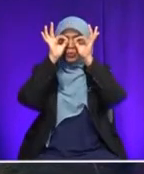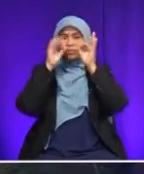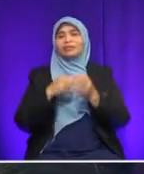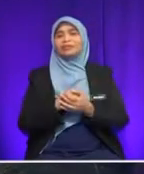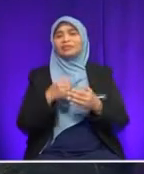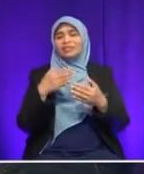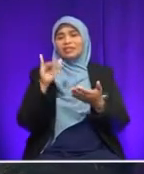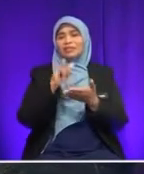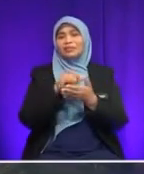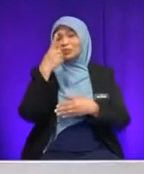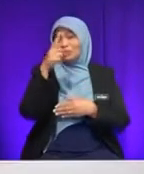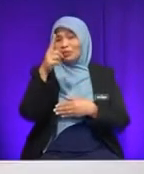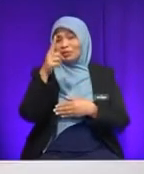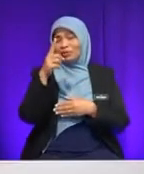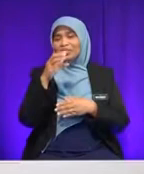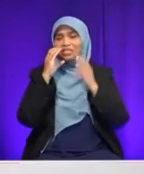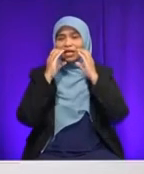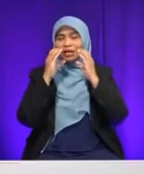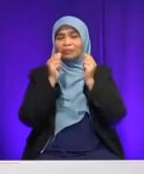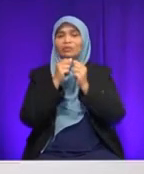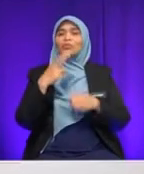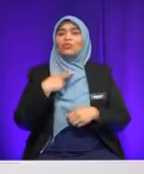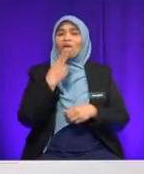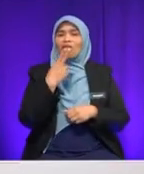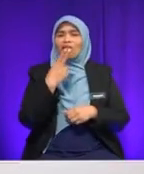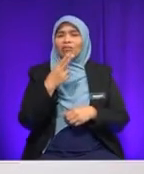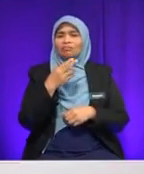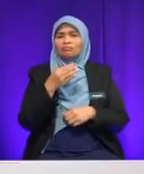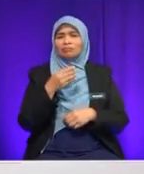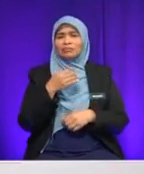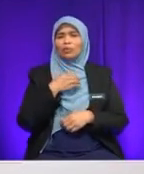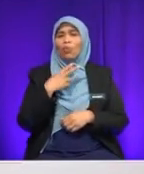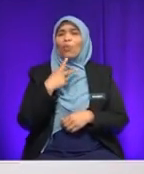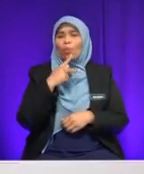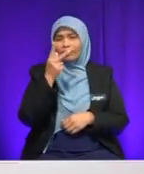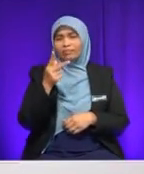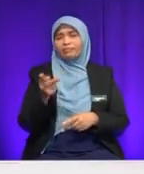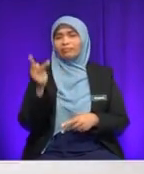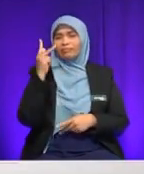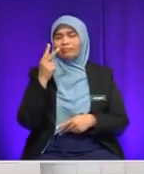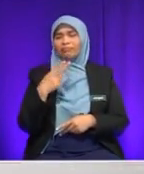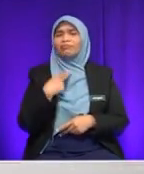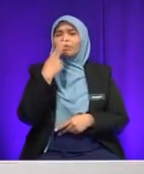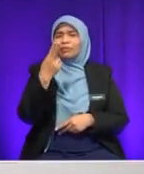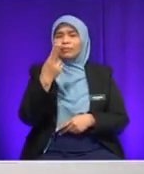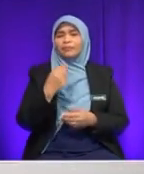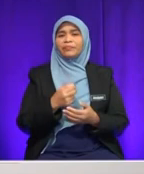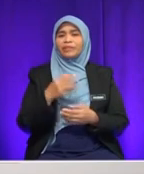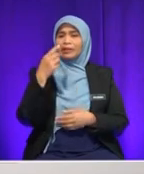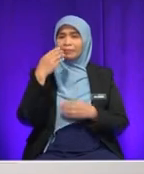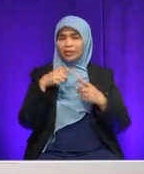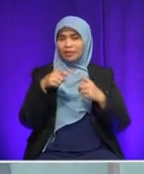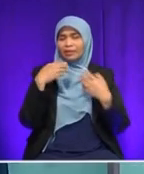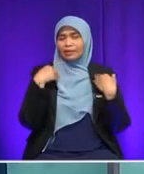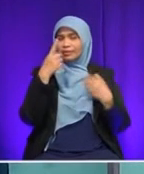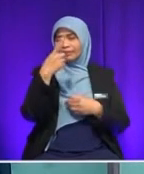Dan yang ke-11, dia bercakap dengan suara yang nyaring, ala-ala rock gitu. Jadi bila dia ada 11 sifat ni,